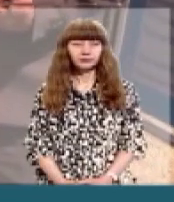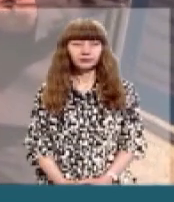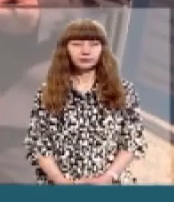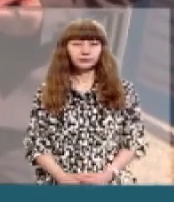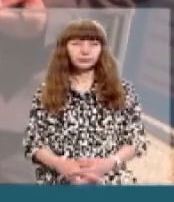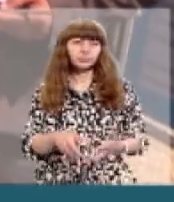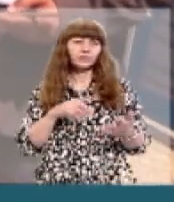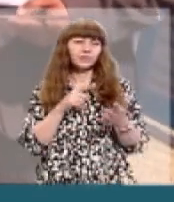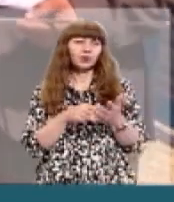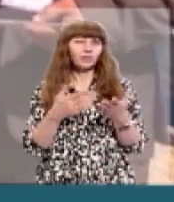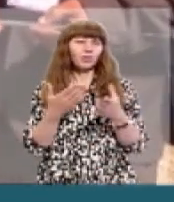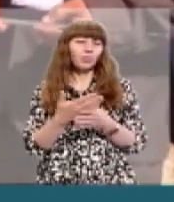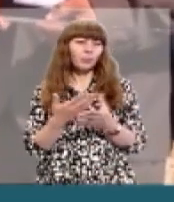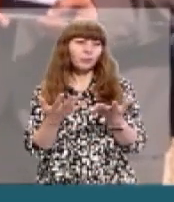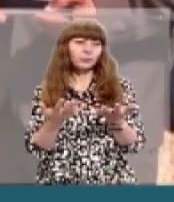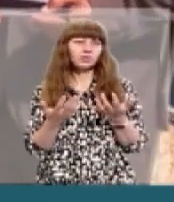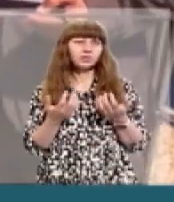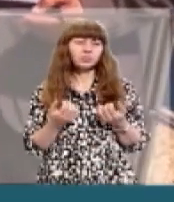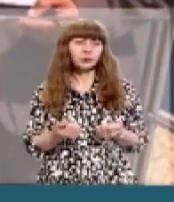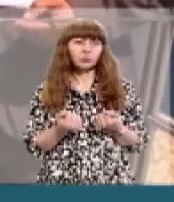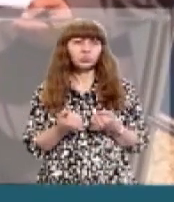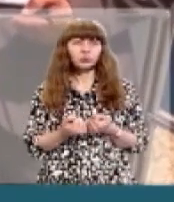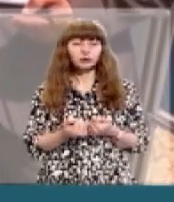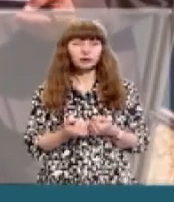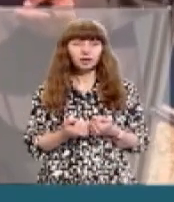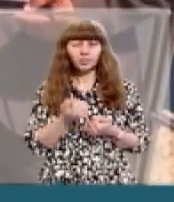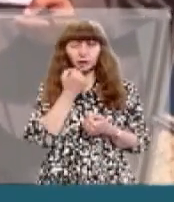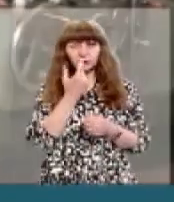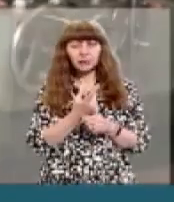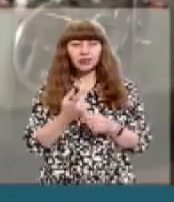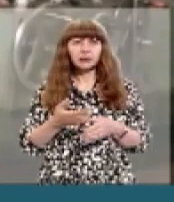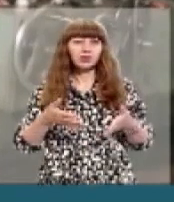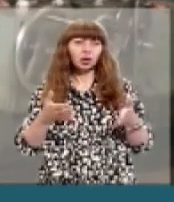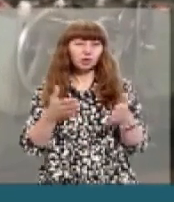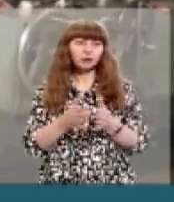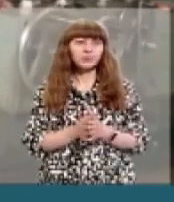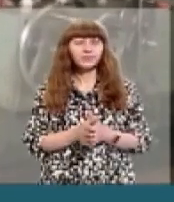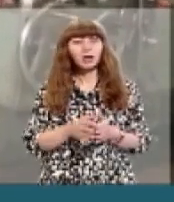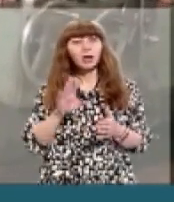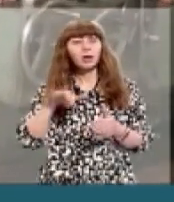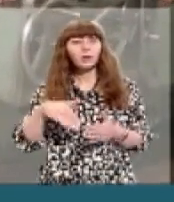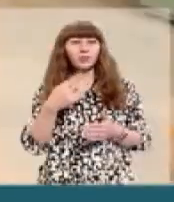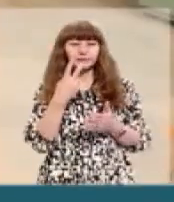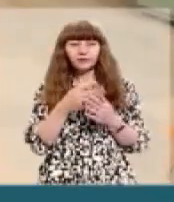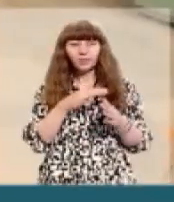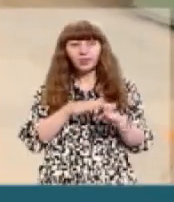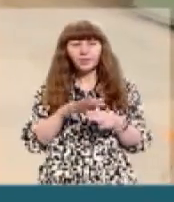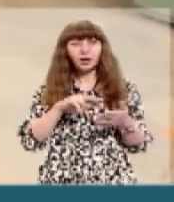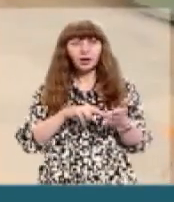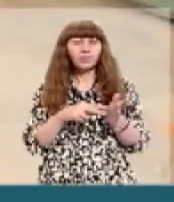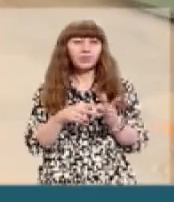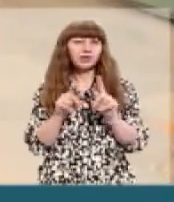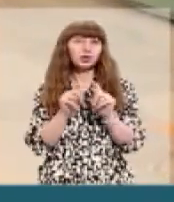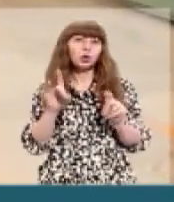получат возможность благодаря вот этой дороге доезжать до Астаны в кратчайшее время. После Кумар Аксакалов ознакомился с реализацией проекта по